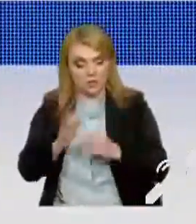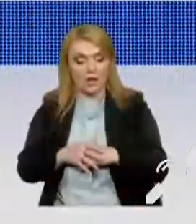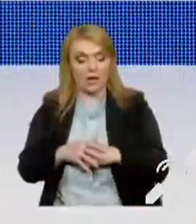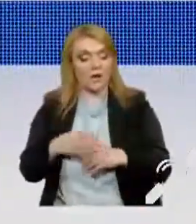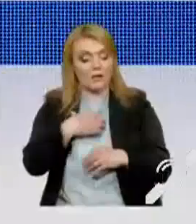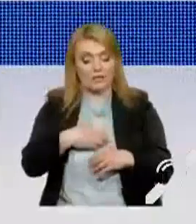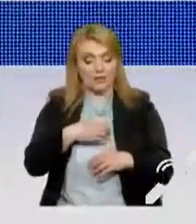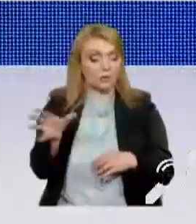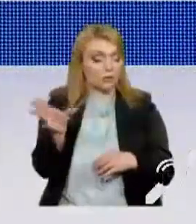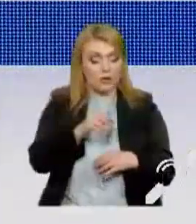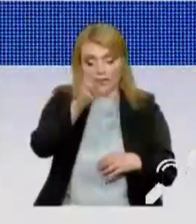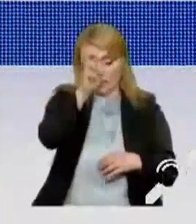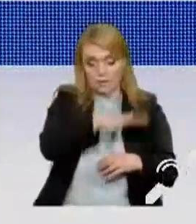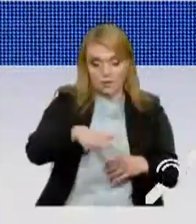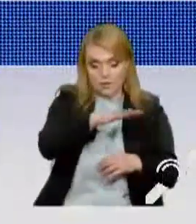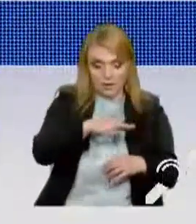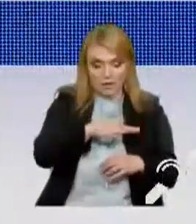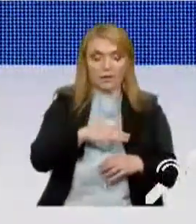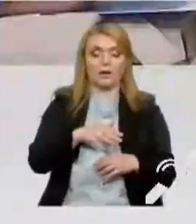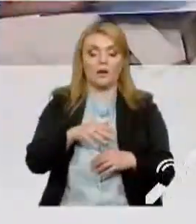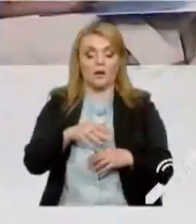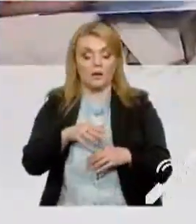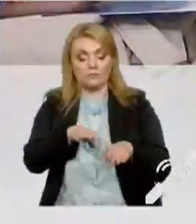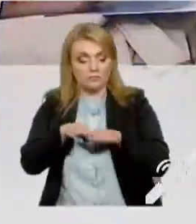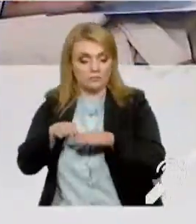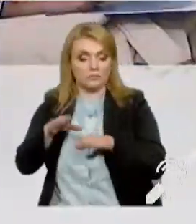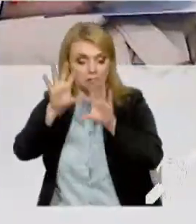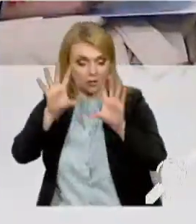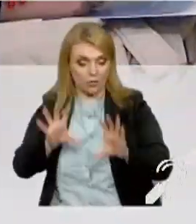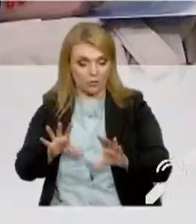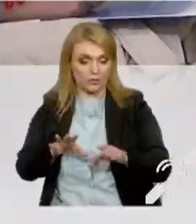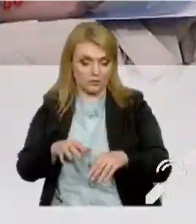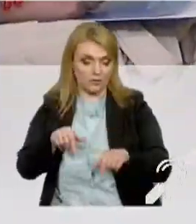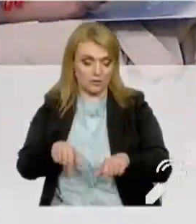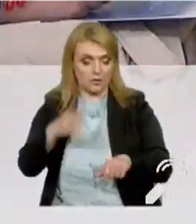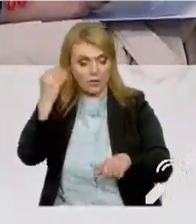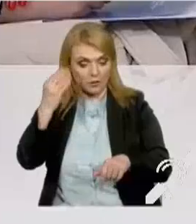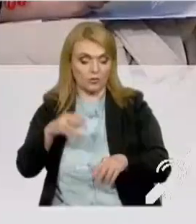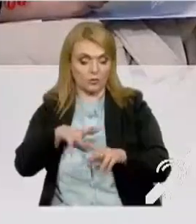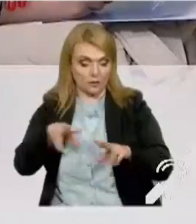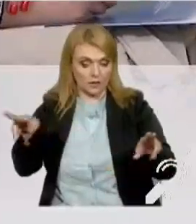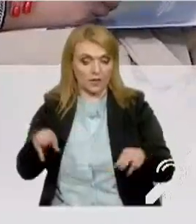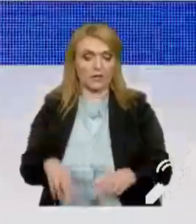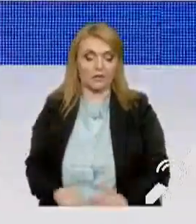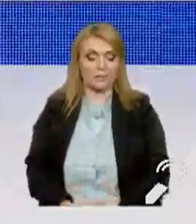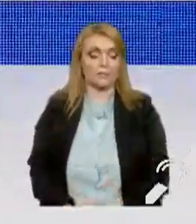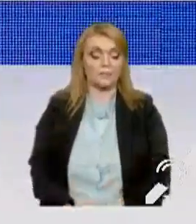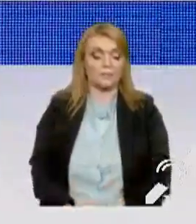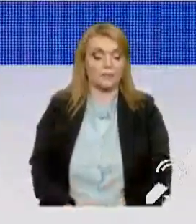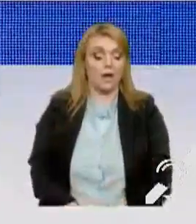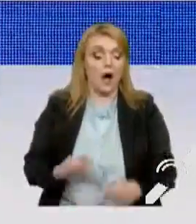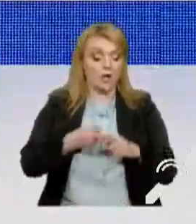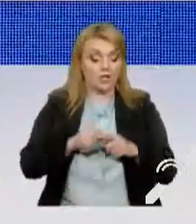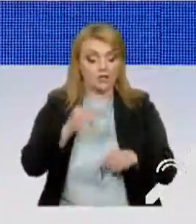toate țările să ratifice toate convențiile. Forumul reprezintă o continuitate logică